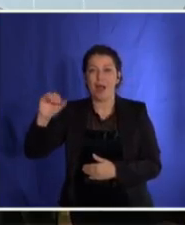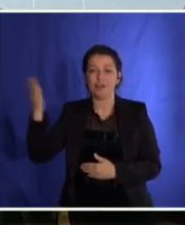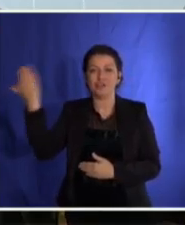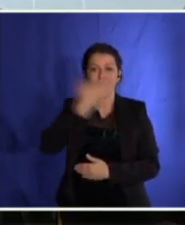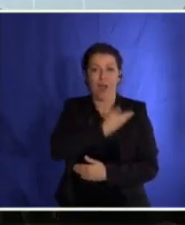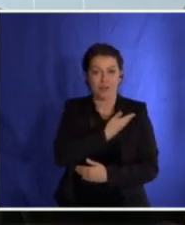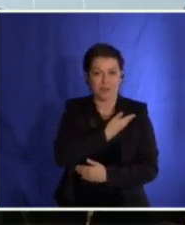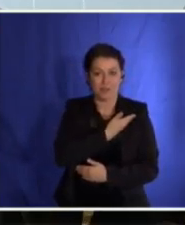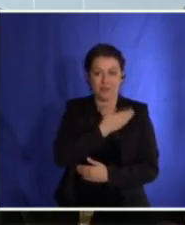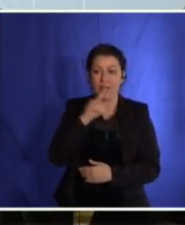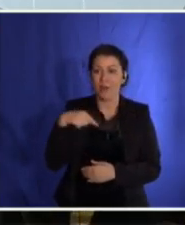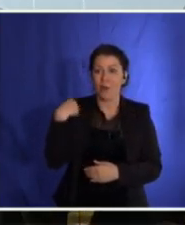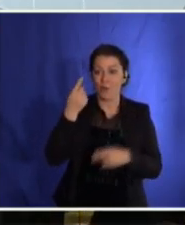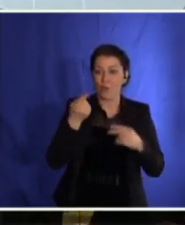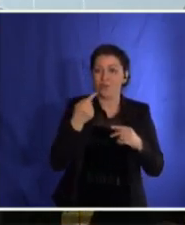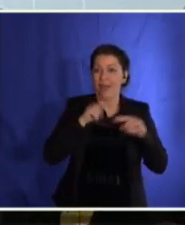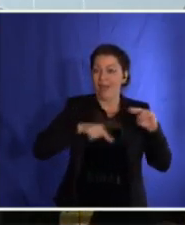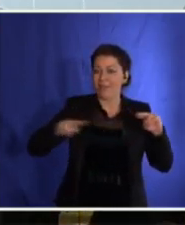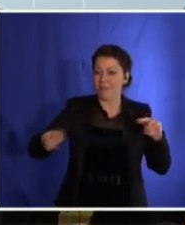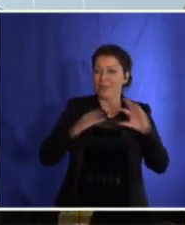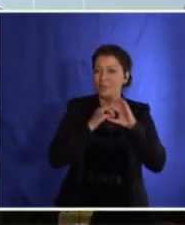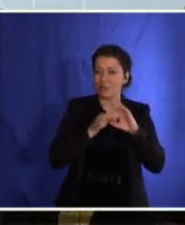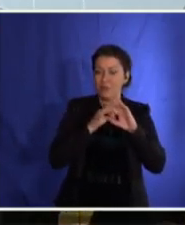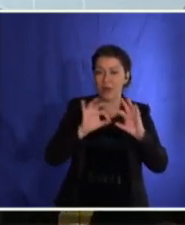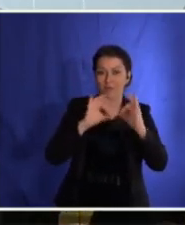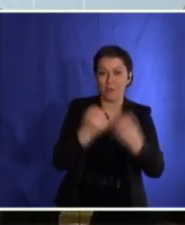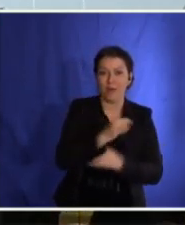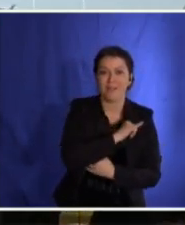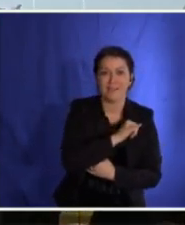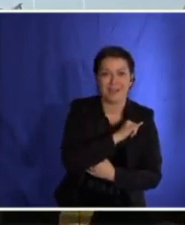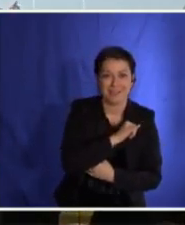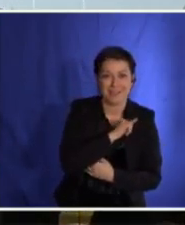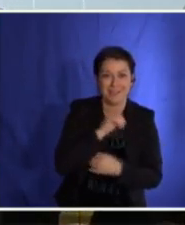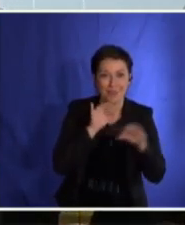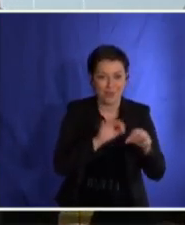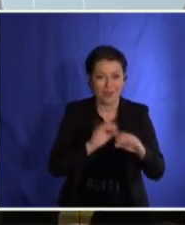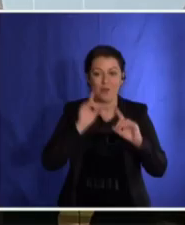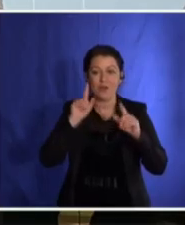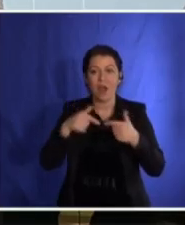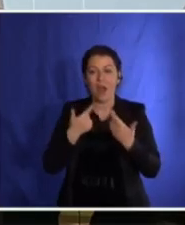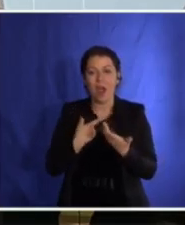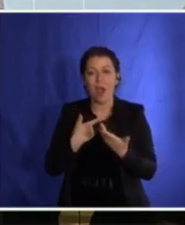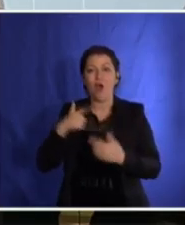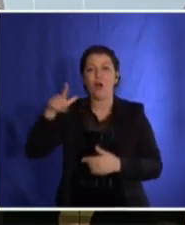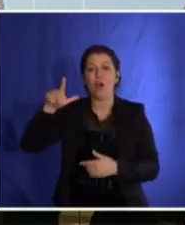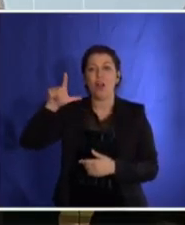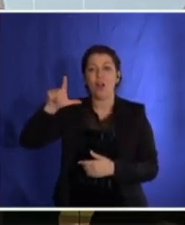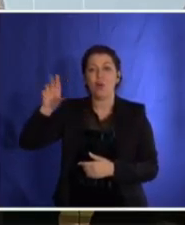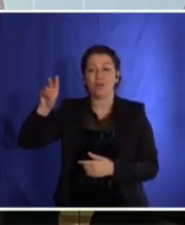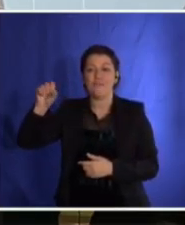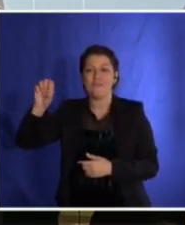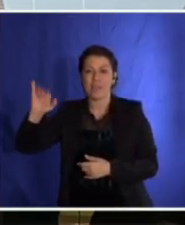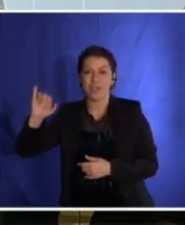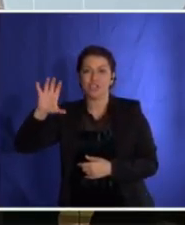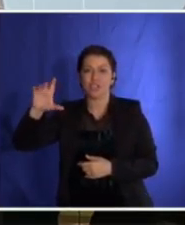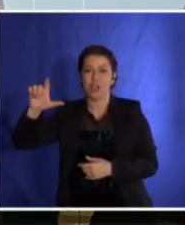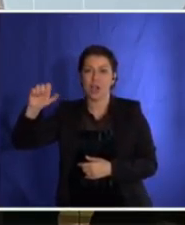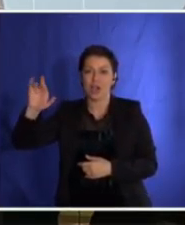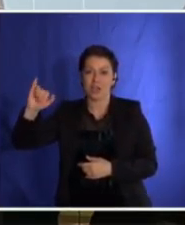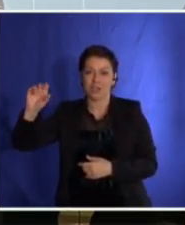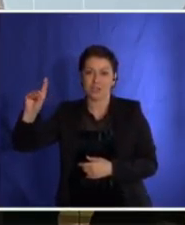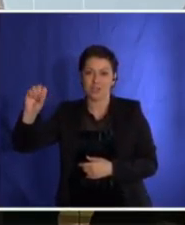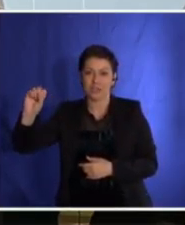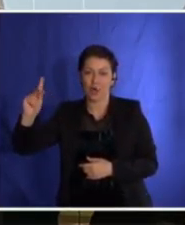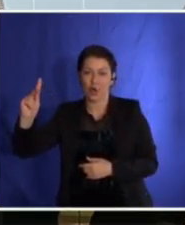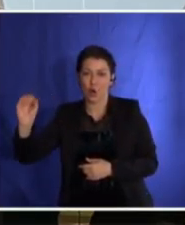unsere Anwältin für die Interessen unserer Familien. Und von Ludwig Schleritzko, unserem neuen und